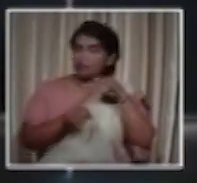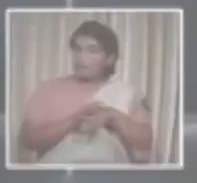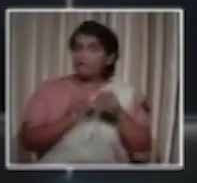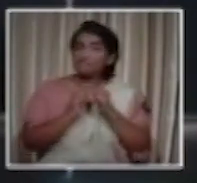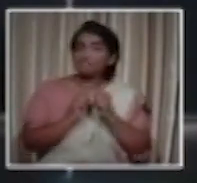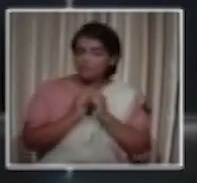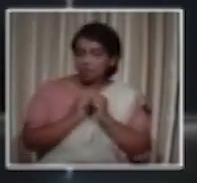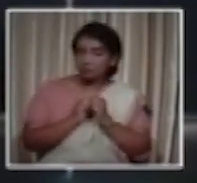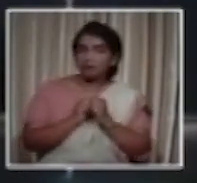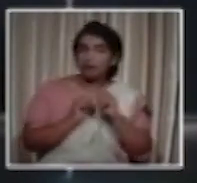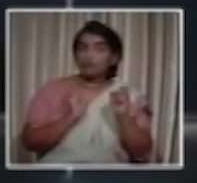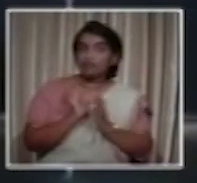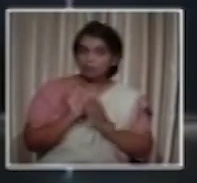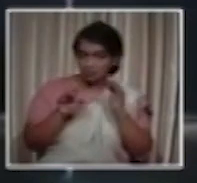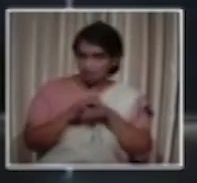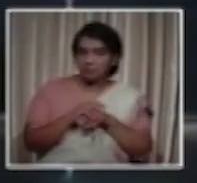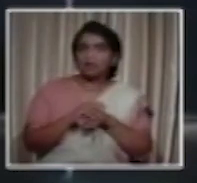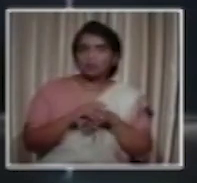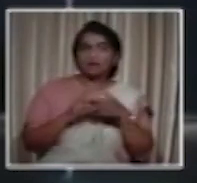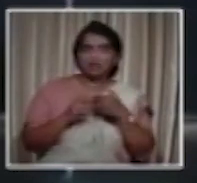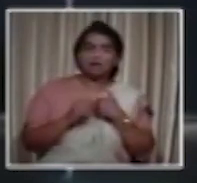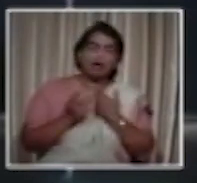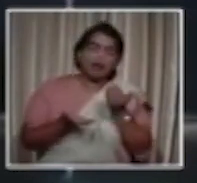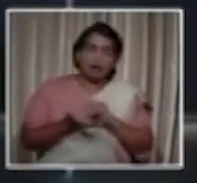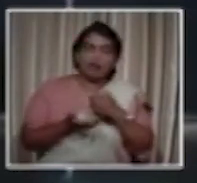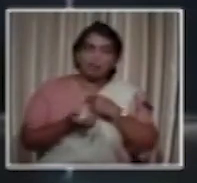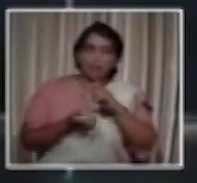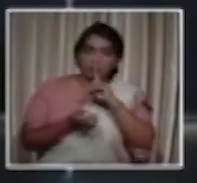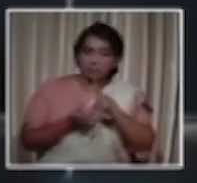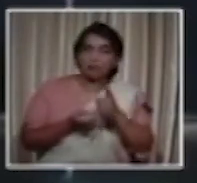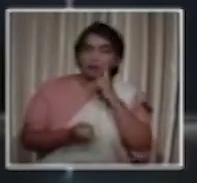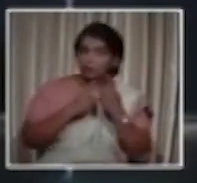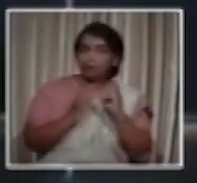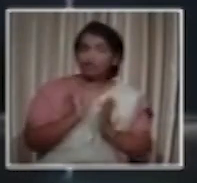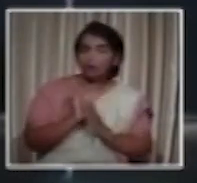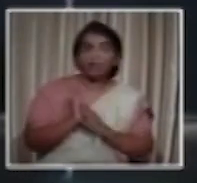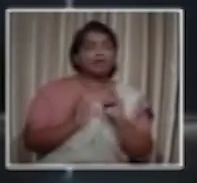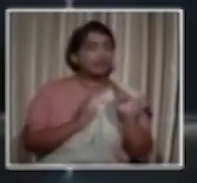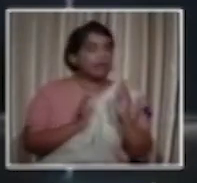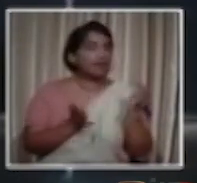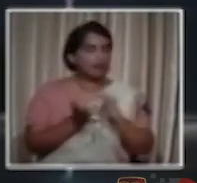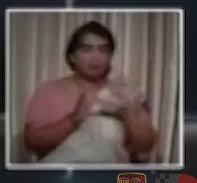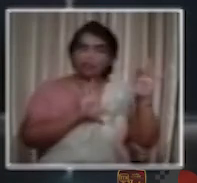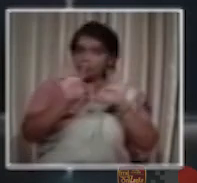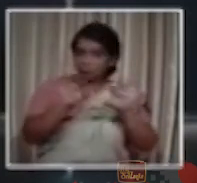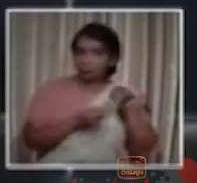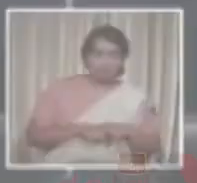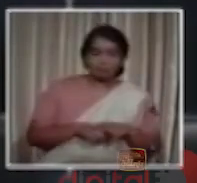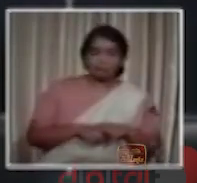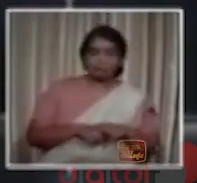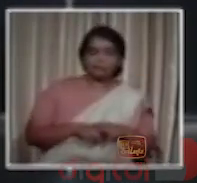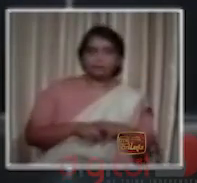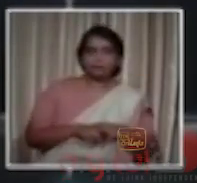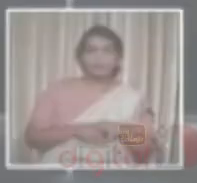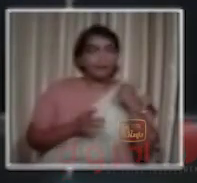කරන්න කොමිටියක් පත් කරන්න මම එකක් ආපහු ඉල්ලනවා මේ අධීක්ෂණ කොමිටි 20 ආපහු පත් කරන්නට ඒ වගේම